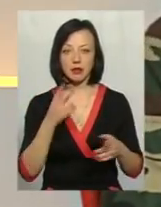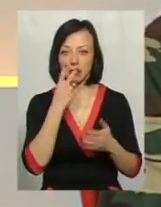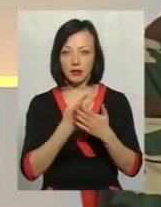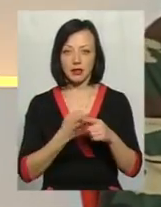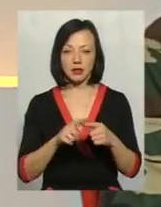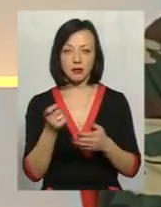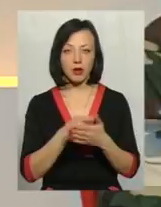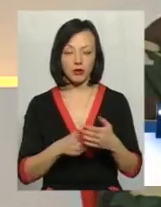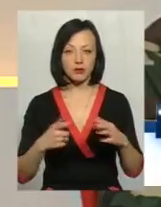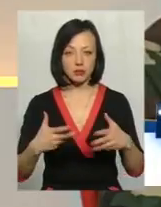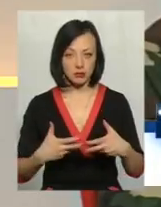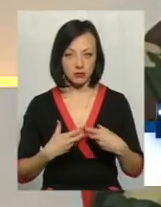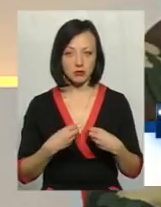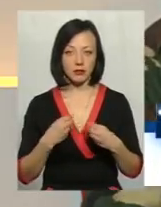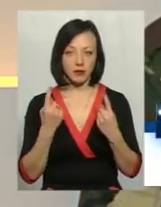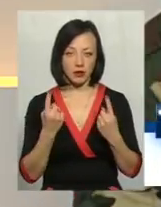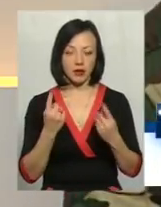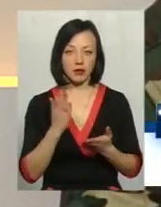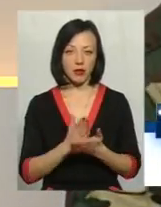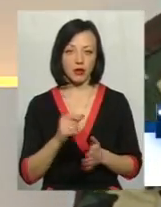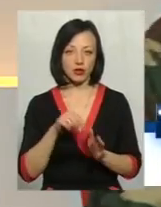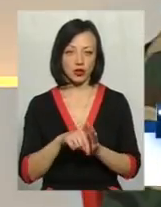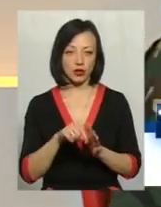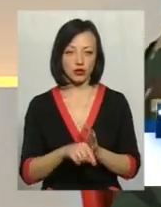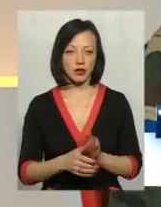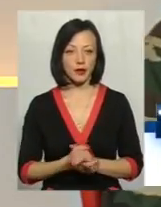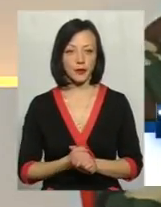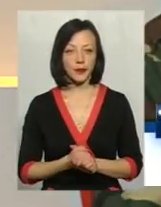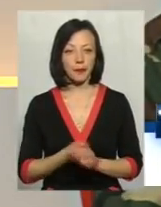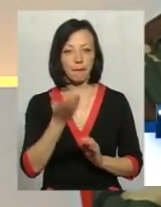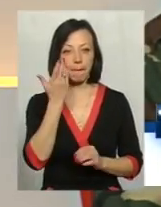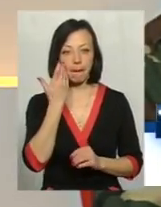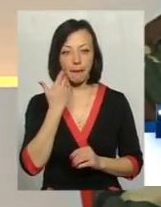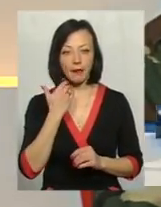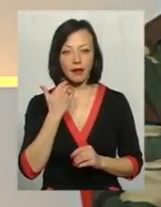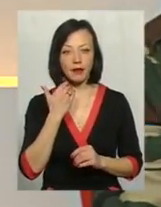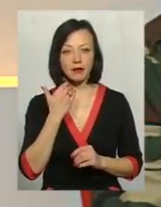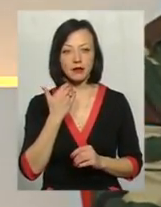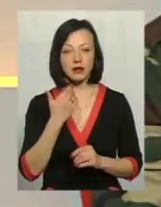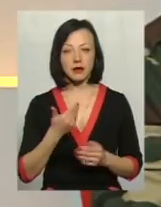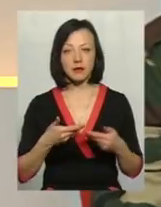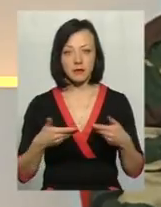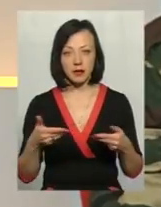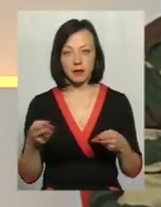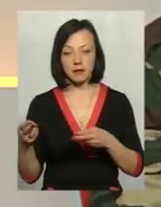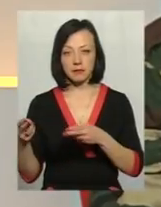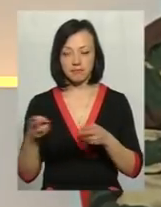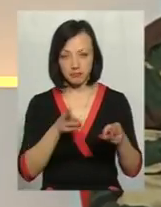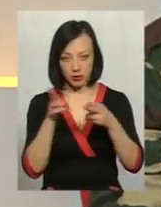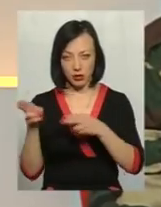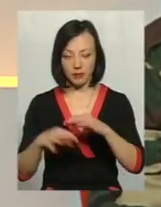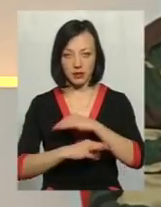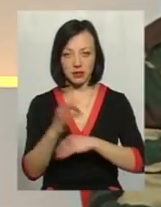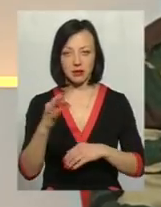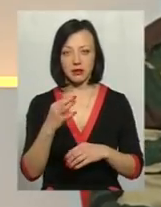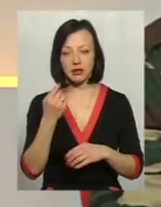ці малюнки, воно теж велику відіграє роль. І от коли ми приїжджаємо, от ми нещодавно були